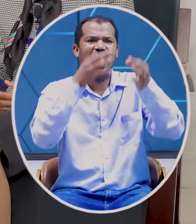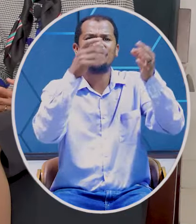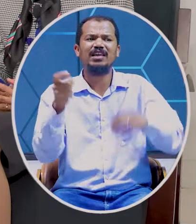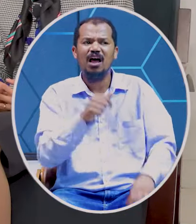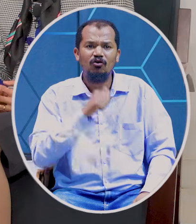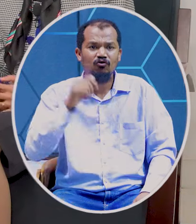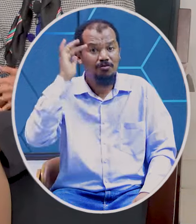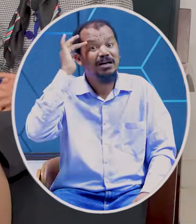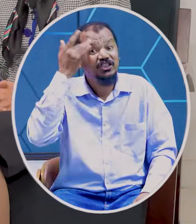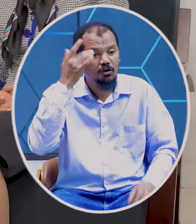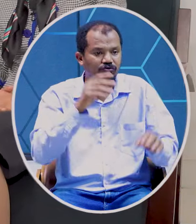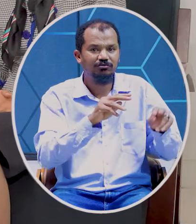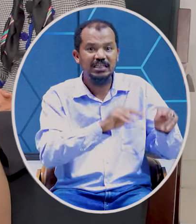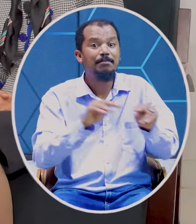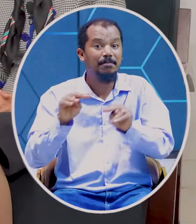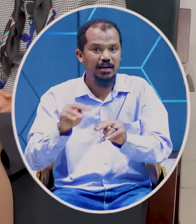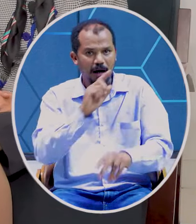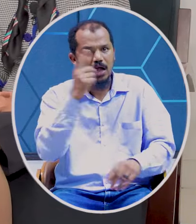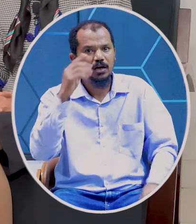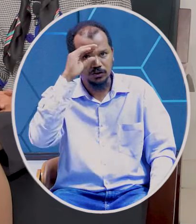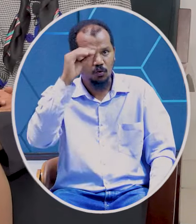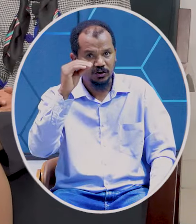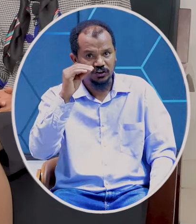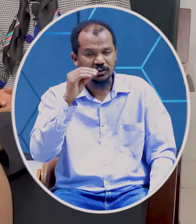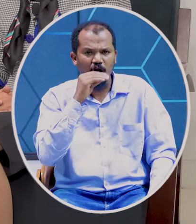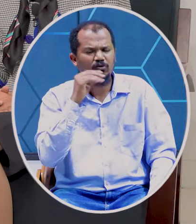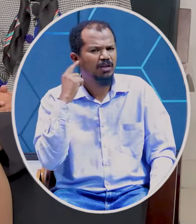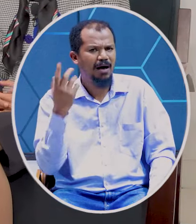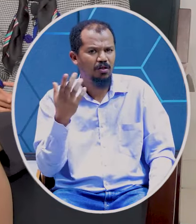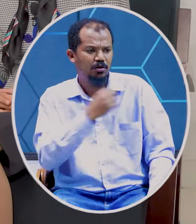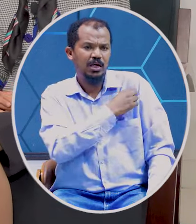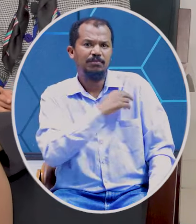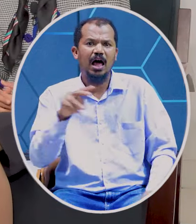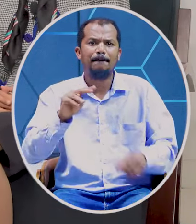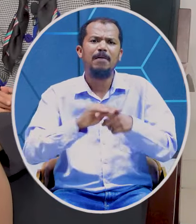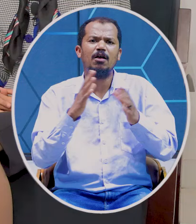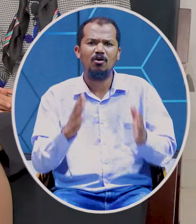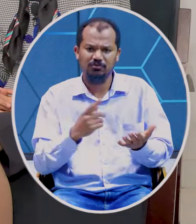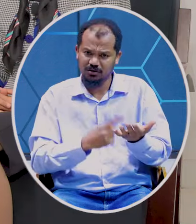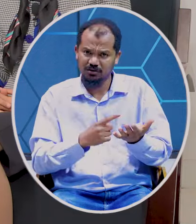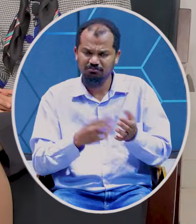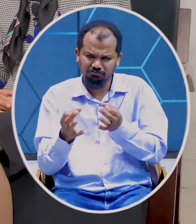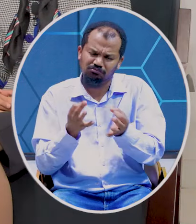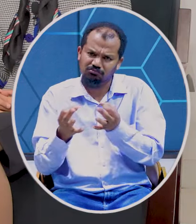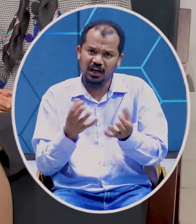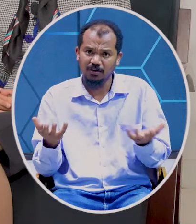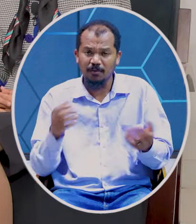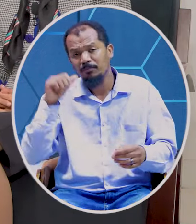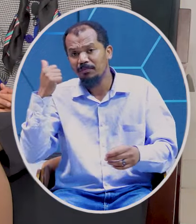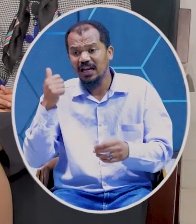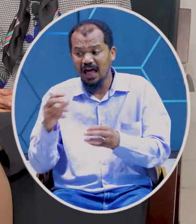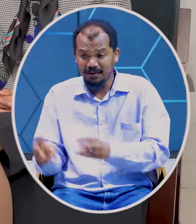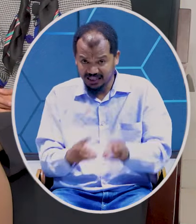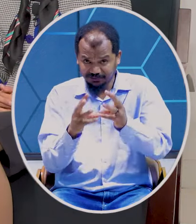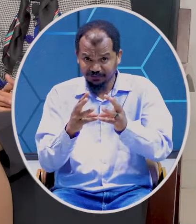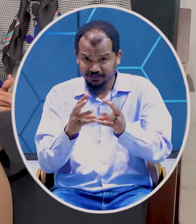ተላላፊ ካልሆኑ በሽታዎች ምድብ ውስጥ እንደሚመደብ አንዳንድ ሰዎች ሲያወሩ ሰማለሁና የህክምና ባለሙያዎችም ይሄንን ይገልጹልናል።